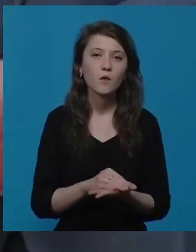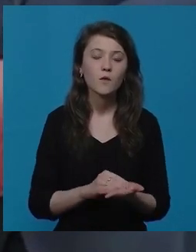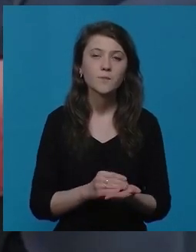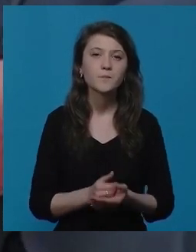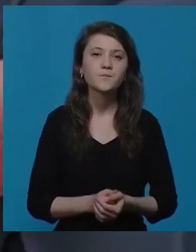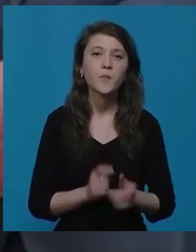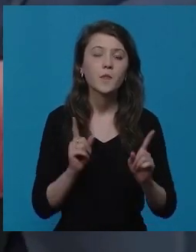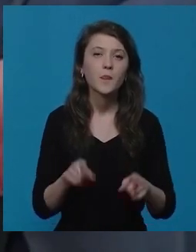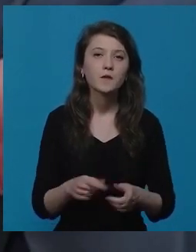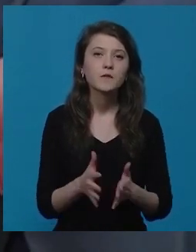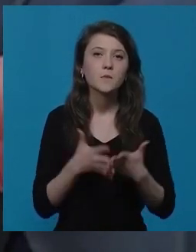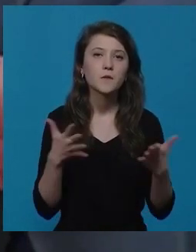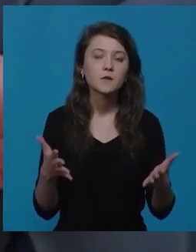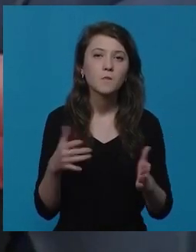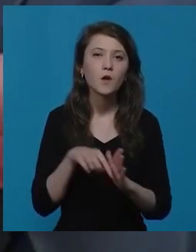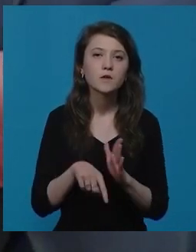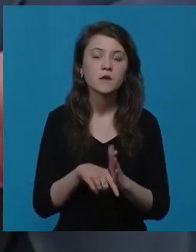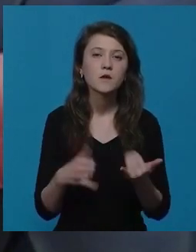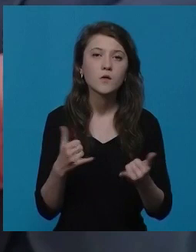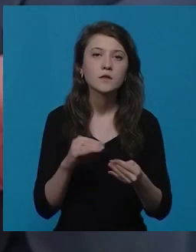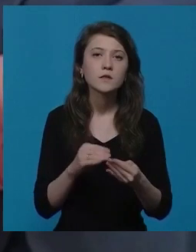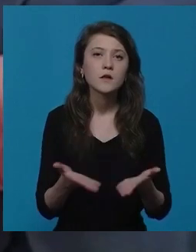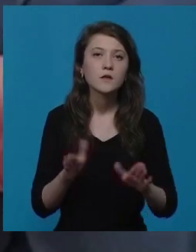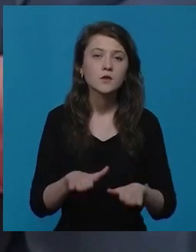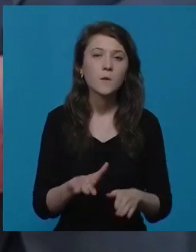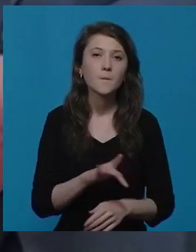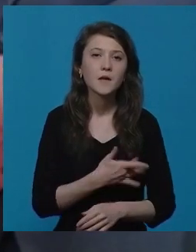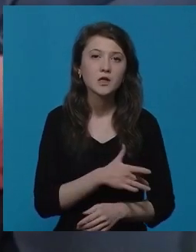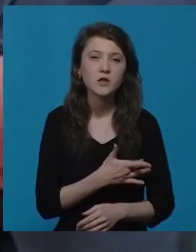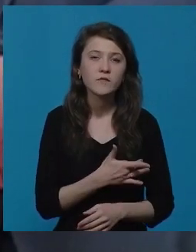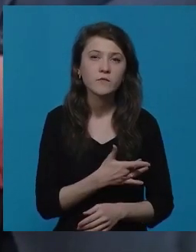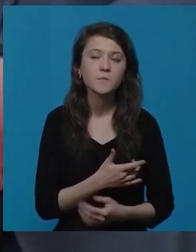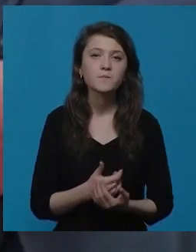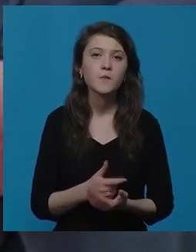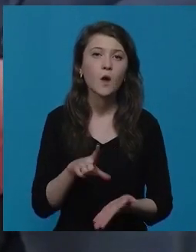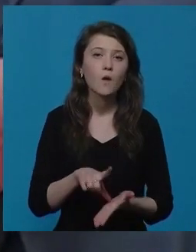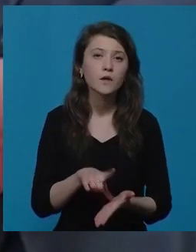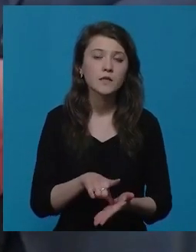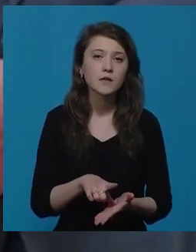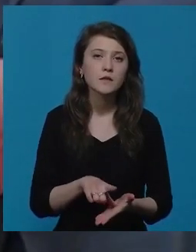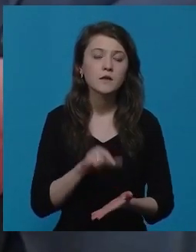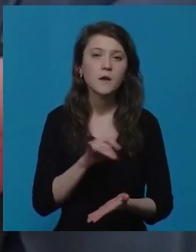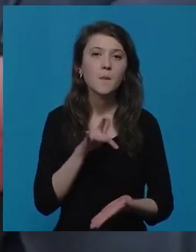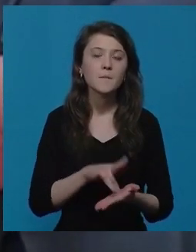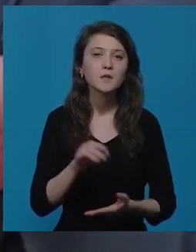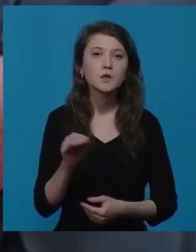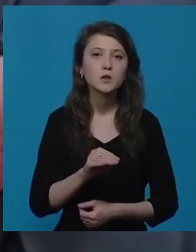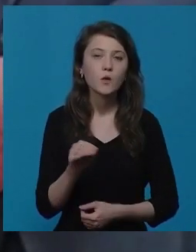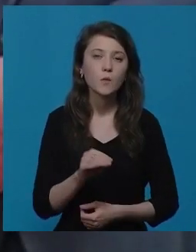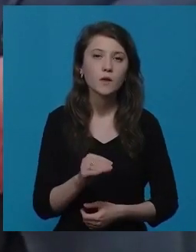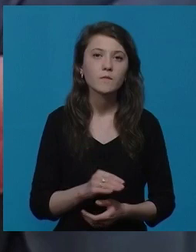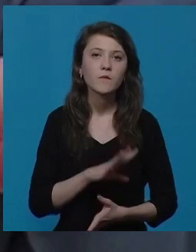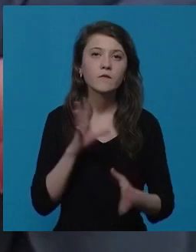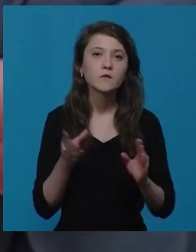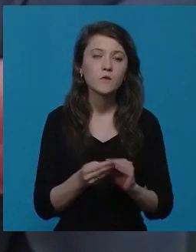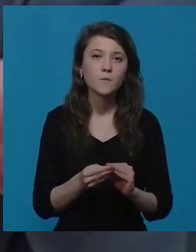Також найбільшими осередками досі залишаються Бердичів, Коростень і місто Житомир. Всього